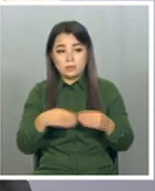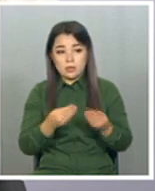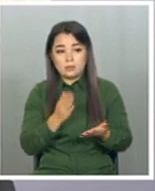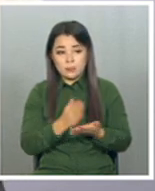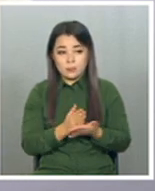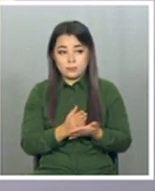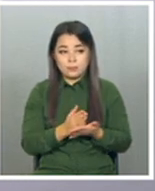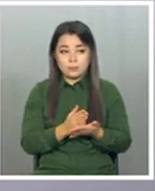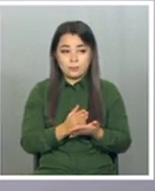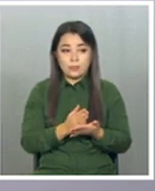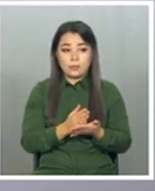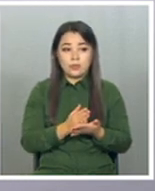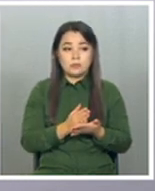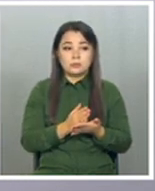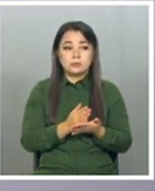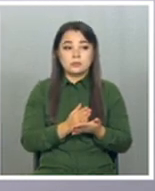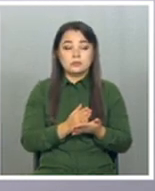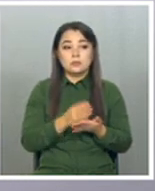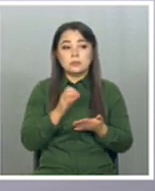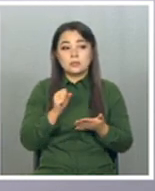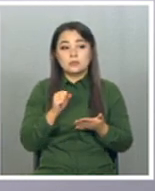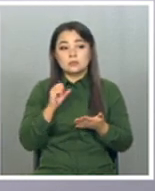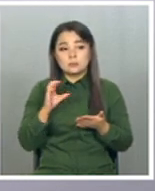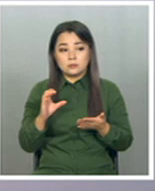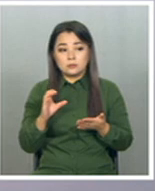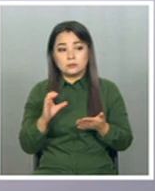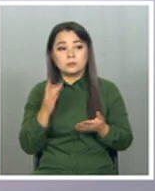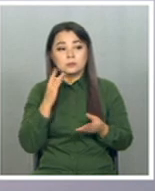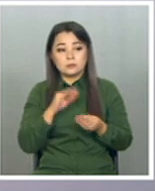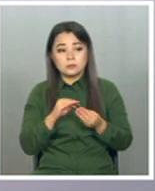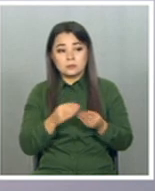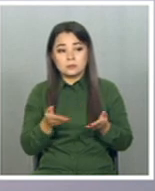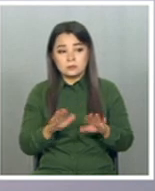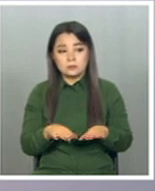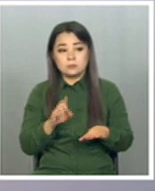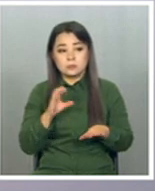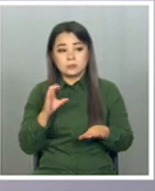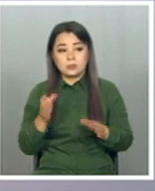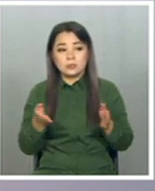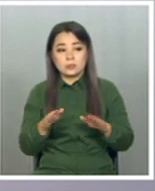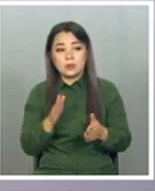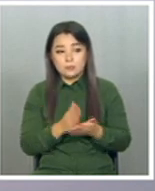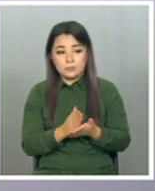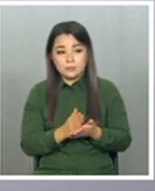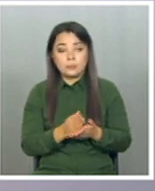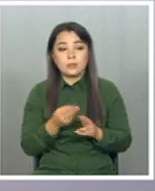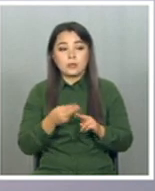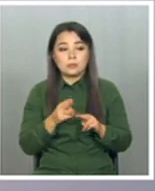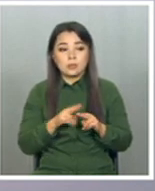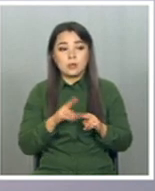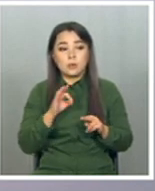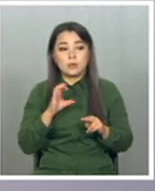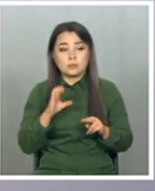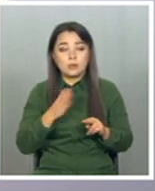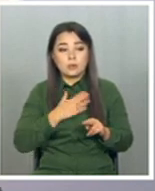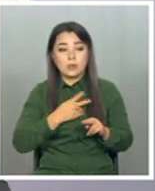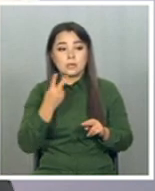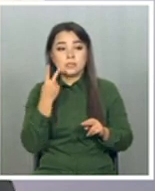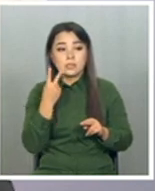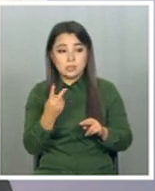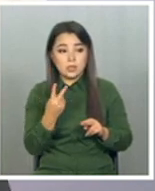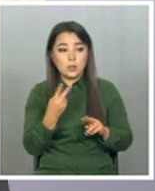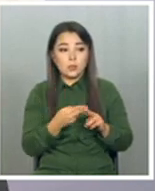ғой. Ал мынау А-сы өзі тұр, Б-сы өзі тұр, ал енді мынау О-сы бізде екеу